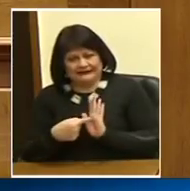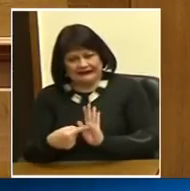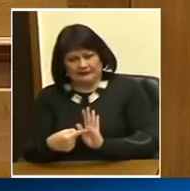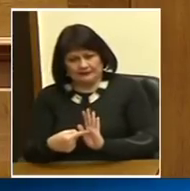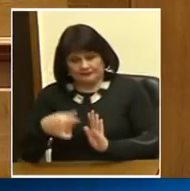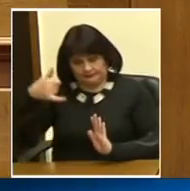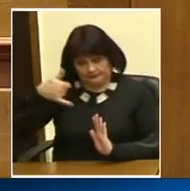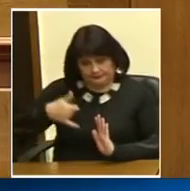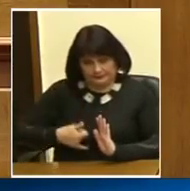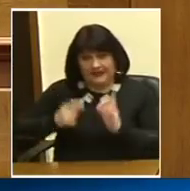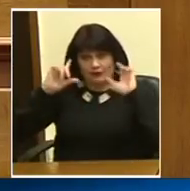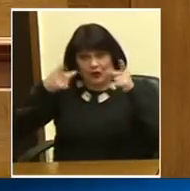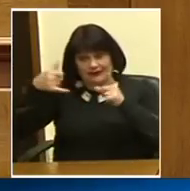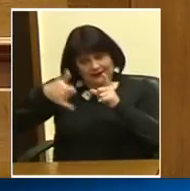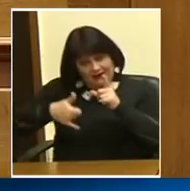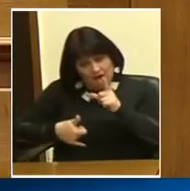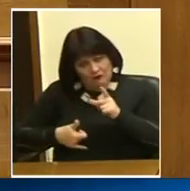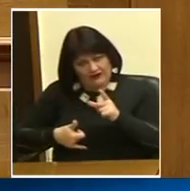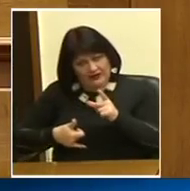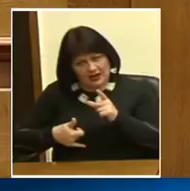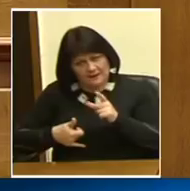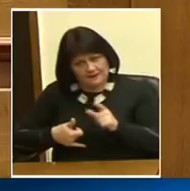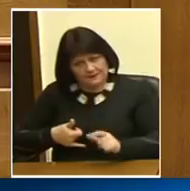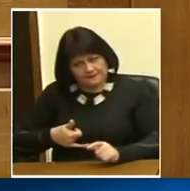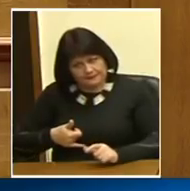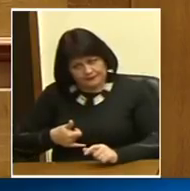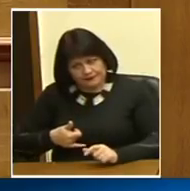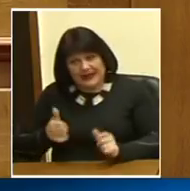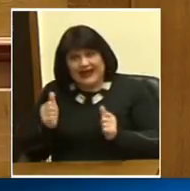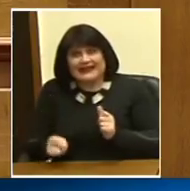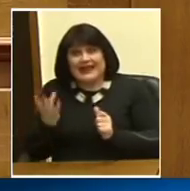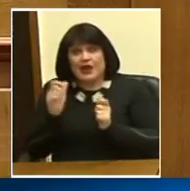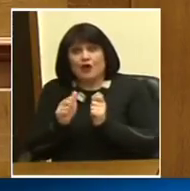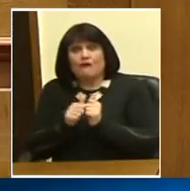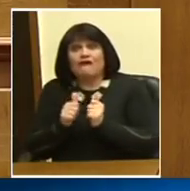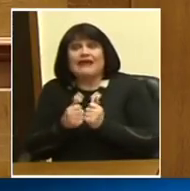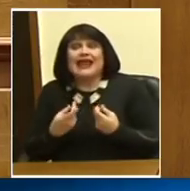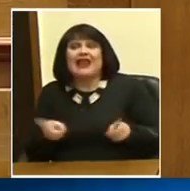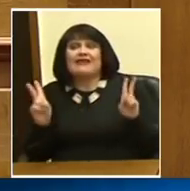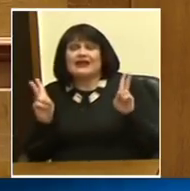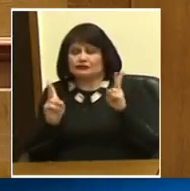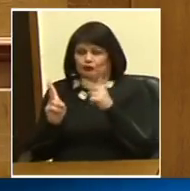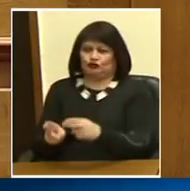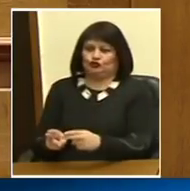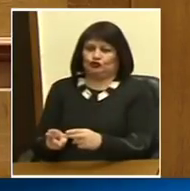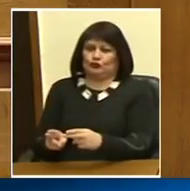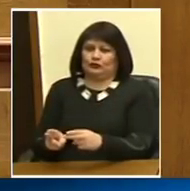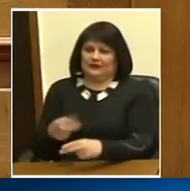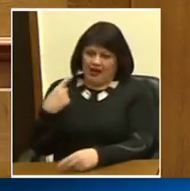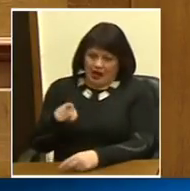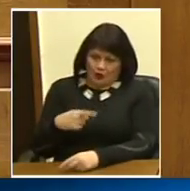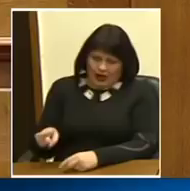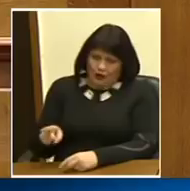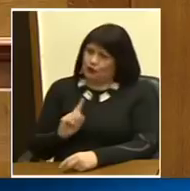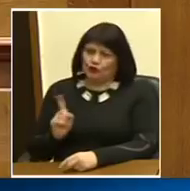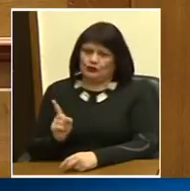Εμβάθυνση της δημοκρατίας και ανάσχεση του νεοφιλελευθερισμού. Δεν είναι δύο διαφορετικά πράγματα.